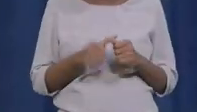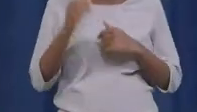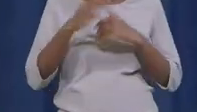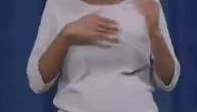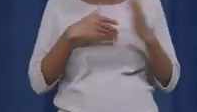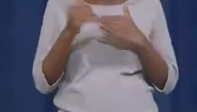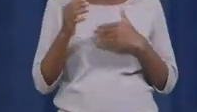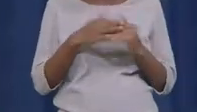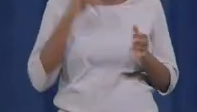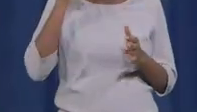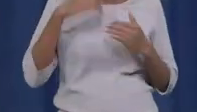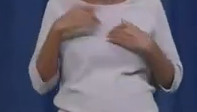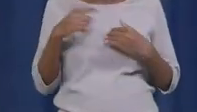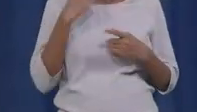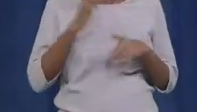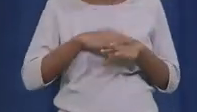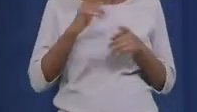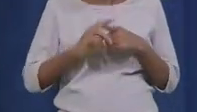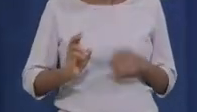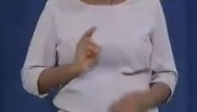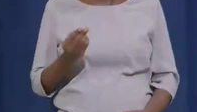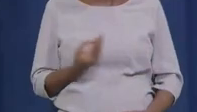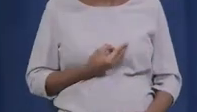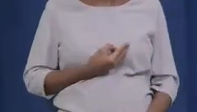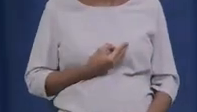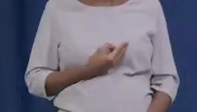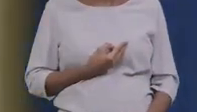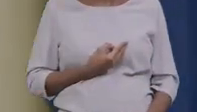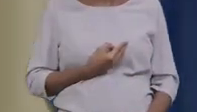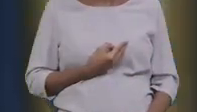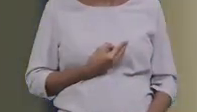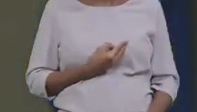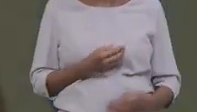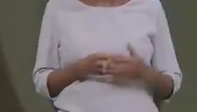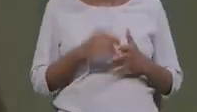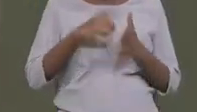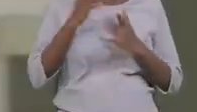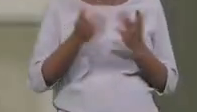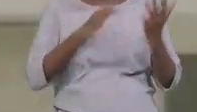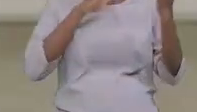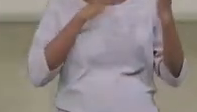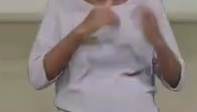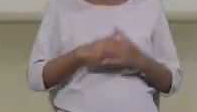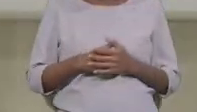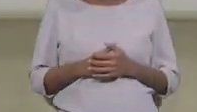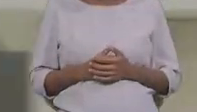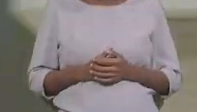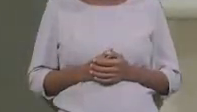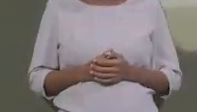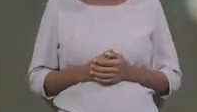rappeler ce qu'il nous a dit. Avec tout le respect,